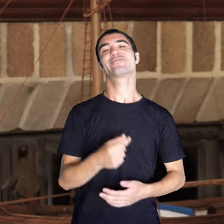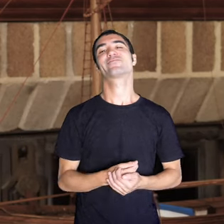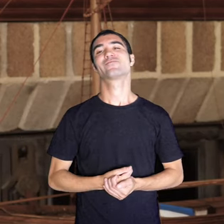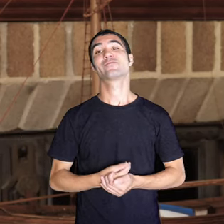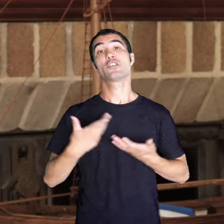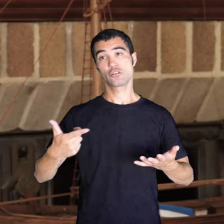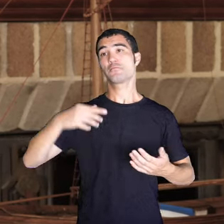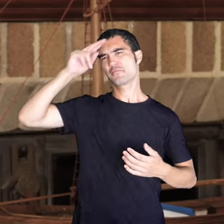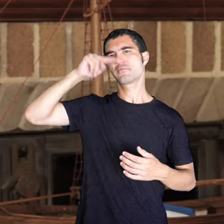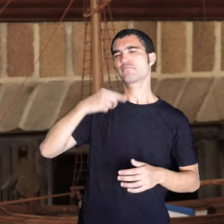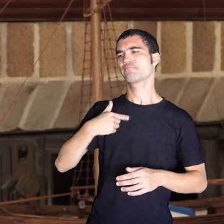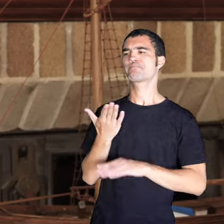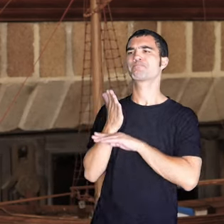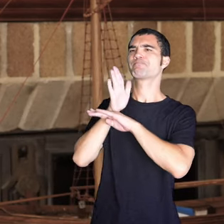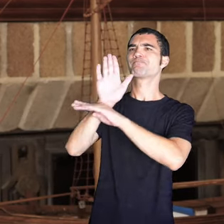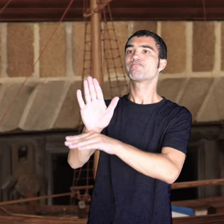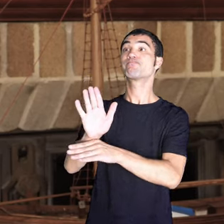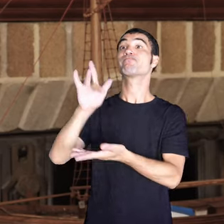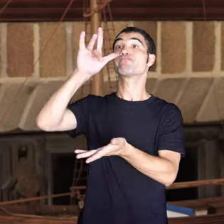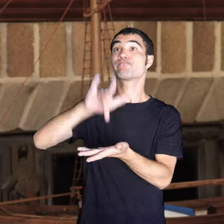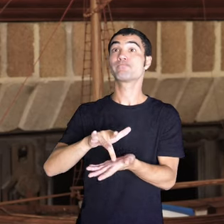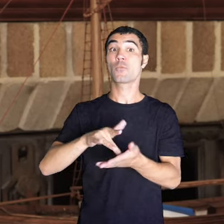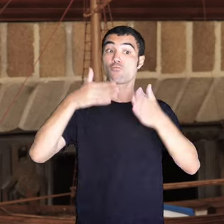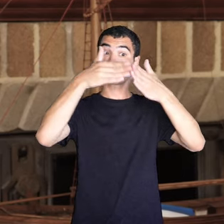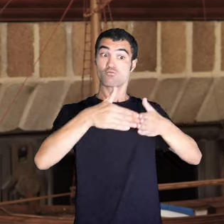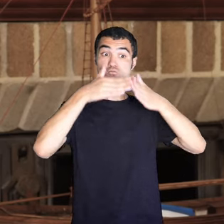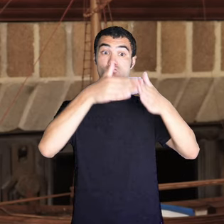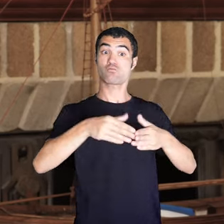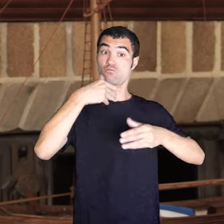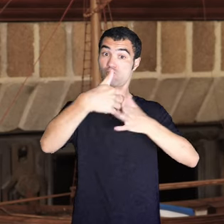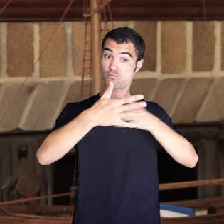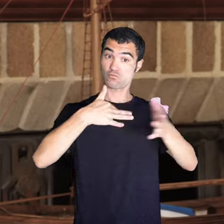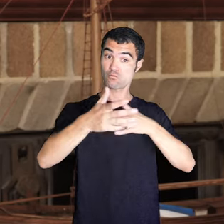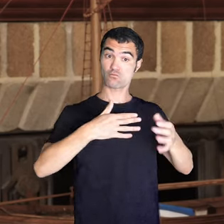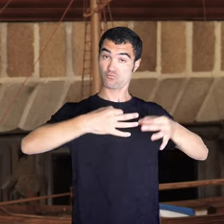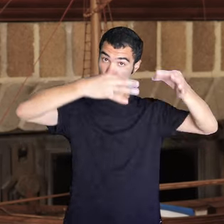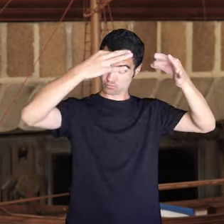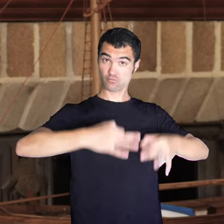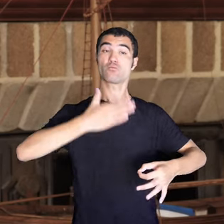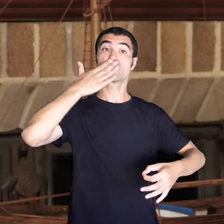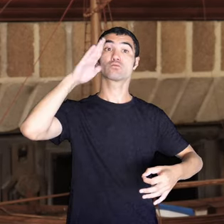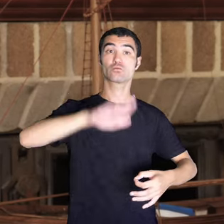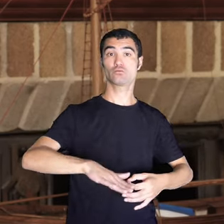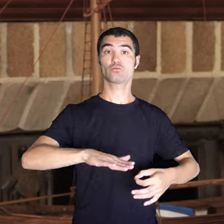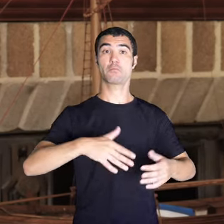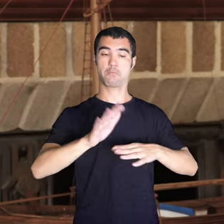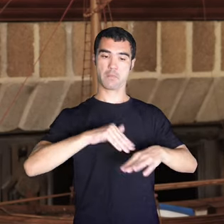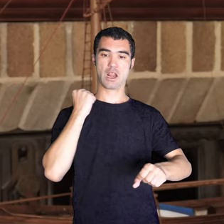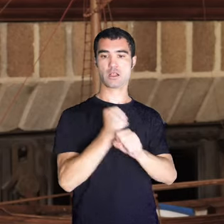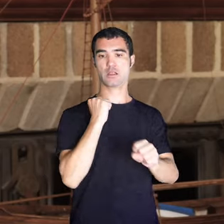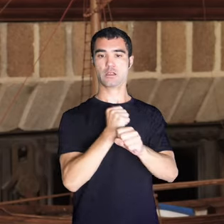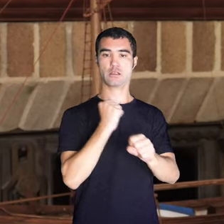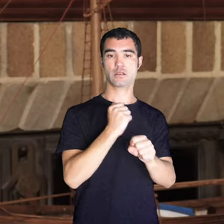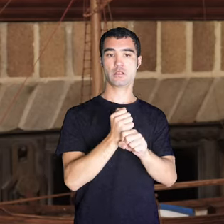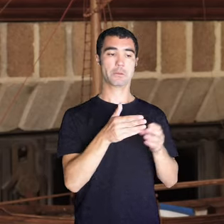a mon pare que si fèiem una nau un poc conforme per poder fer feina, per poder